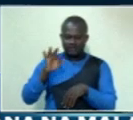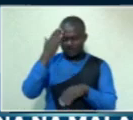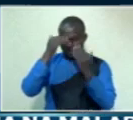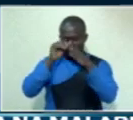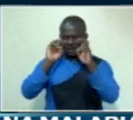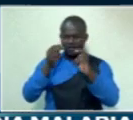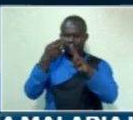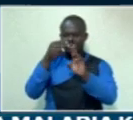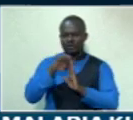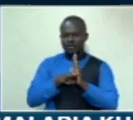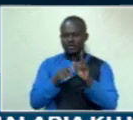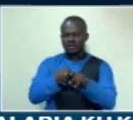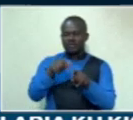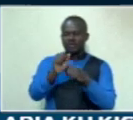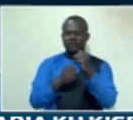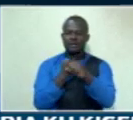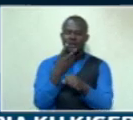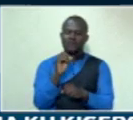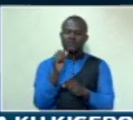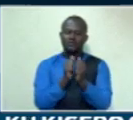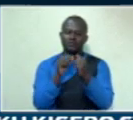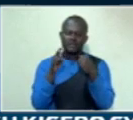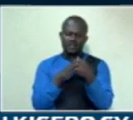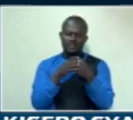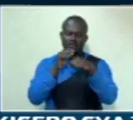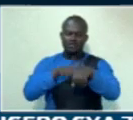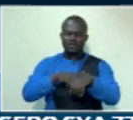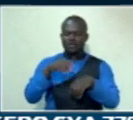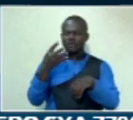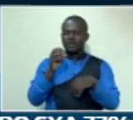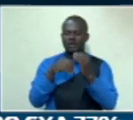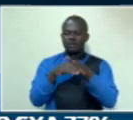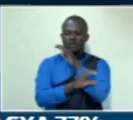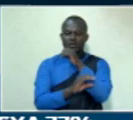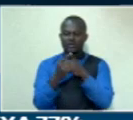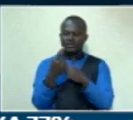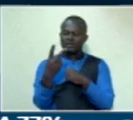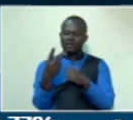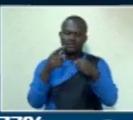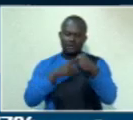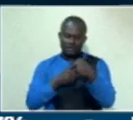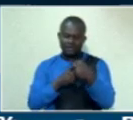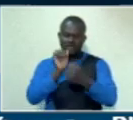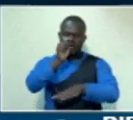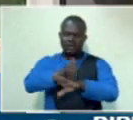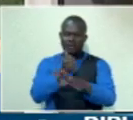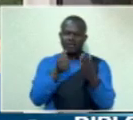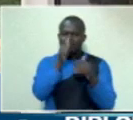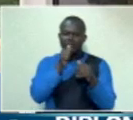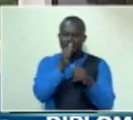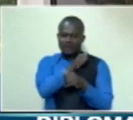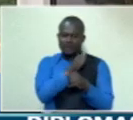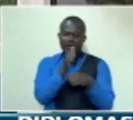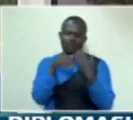ku rutonde nkuru rwa 2019 rwari rwaje ku mwanya wa 40 mu bihugu 126 byari byarushyizweho umunyabanga